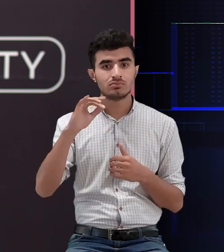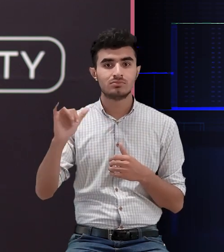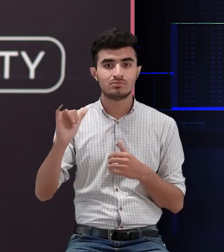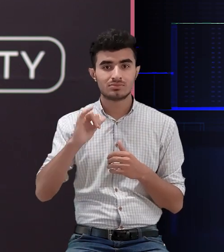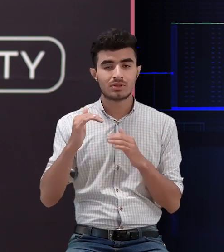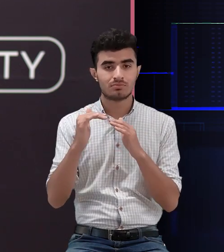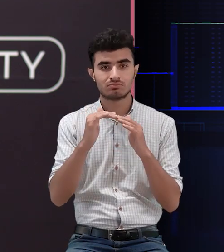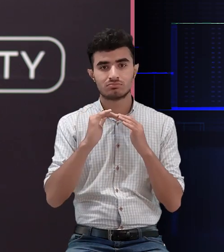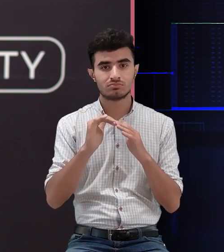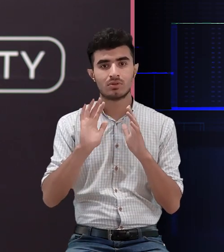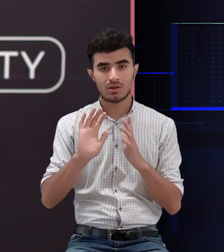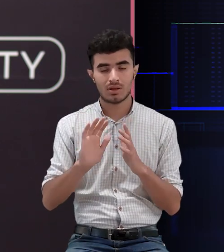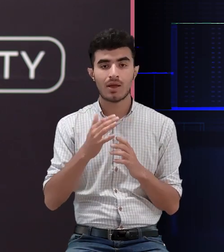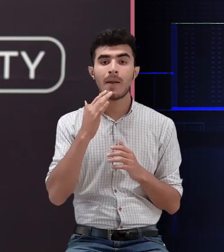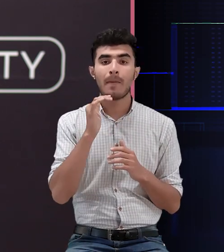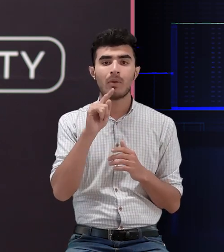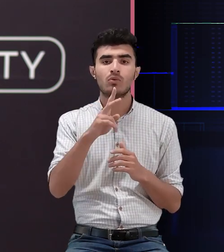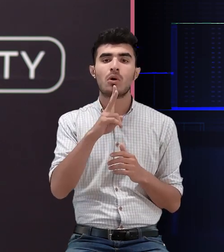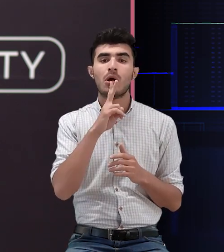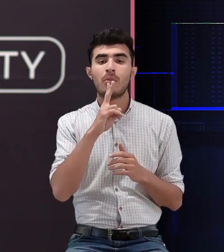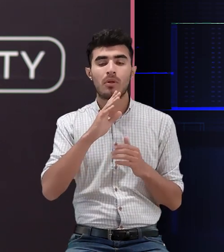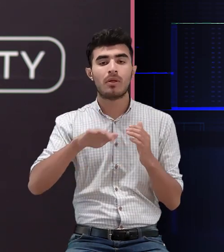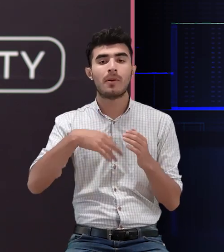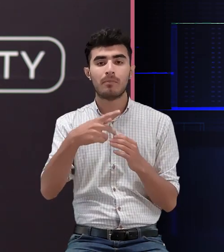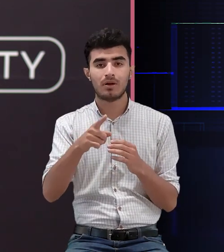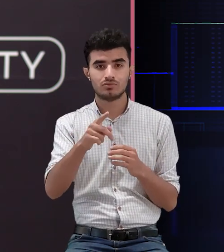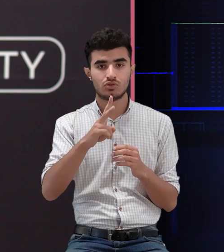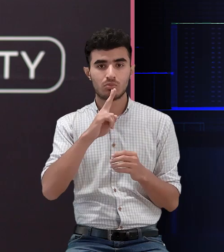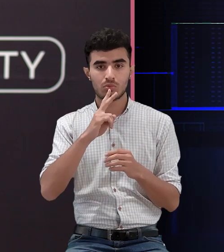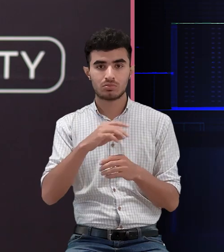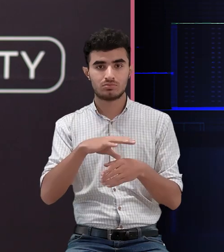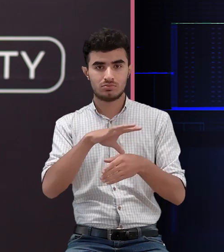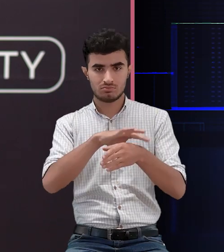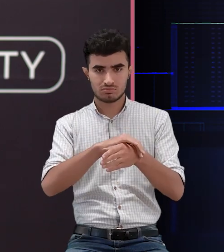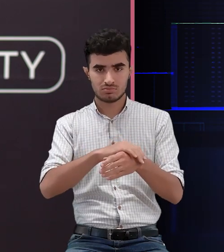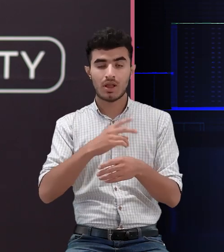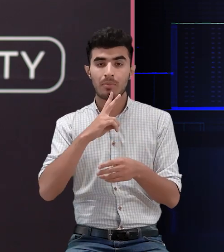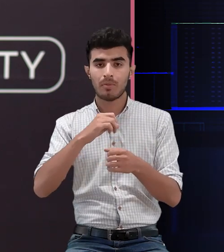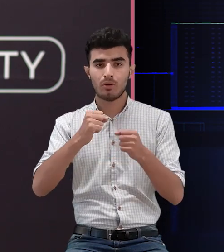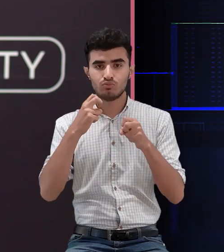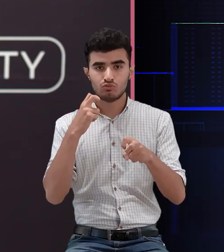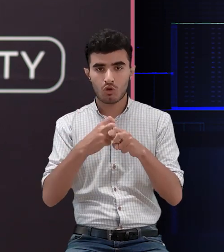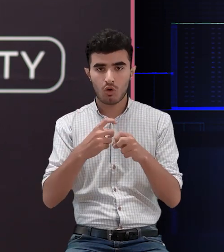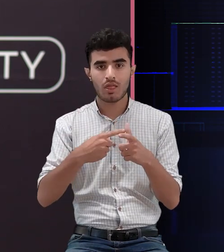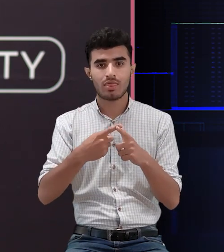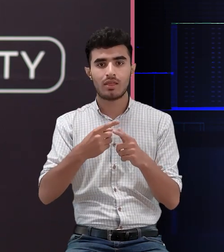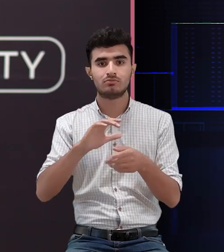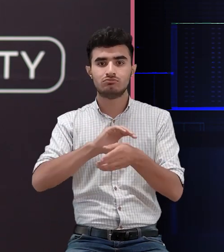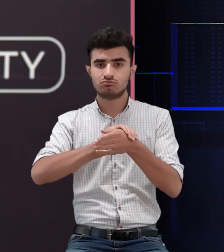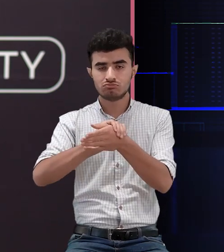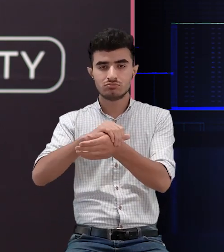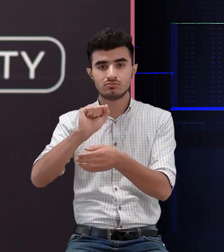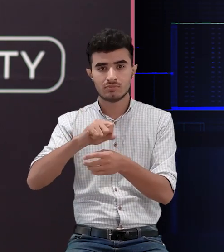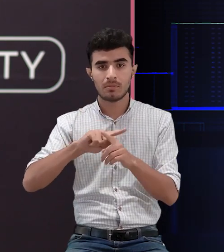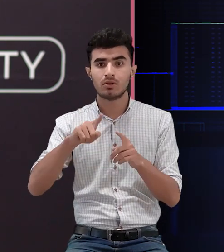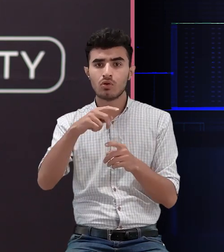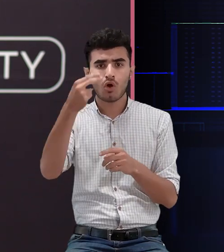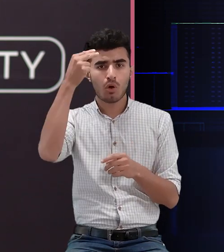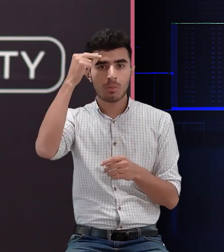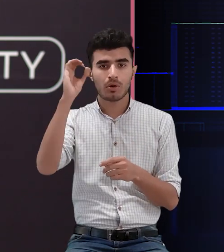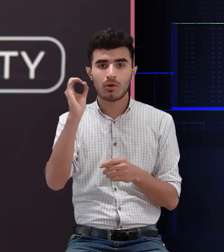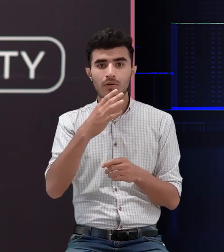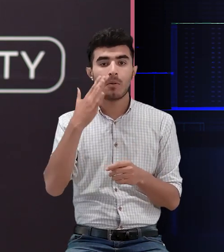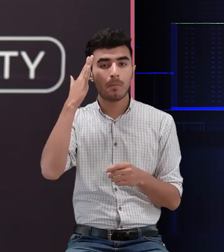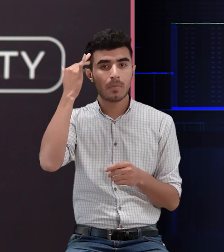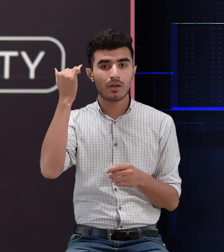گا تو وہ میری طرح نہیں ہوگا. ہو سکتا ہے کہ وہ آپ سے بات کرنے کے بجائے آپ کے بازو کو چھوئے. تو اس میں کوئی پرابلم نہیں ہونی چاہیے آپ